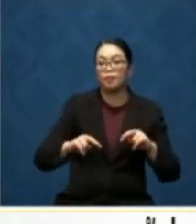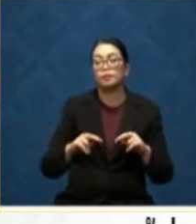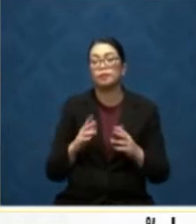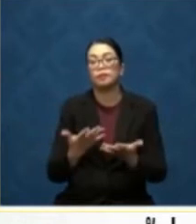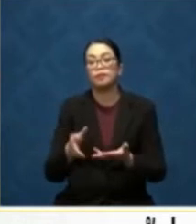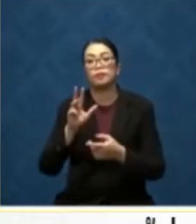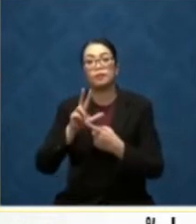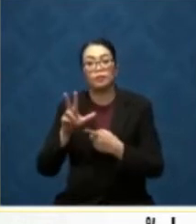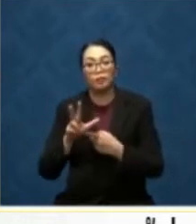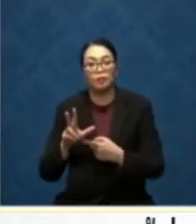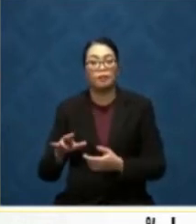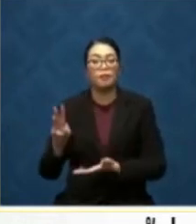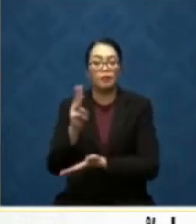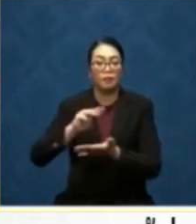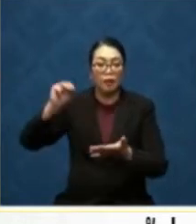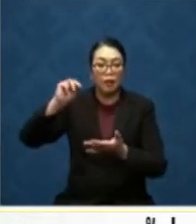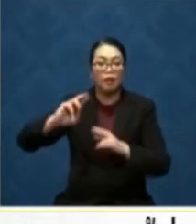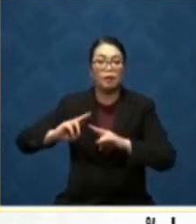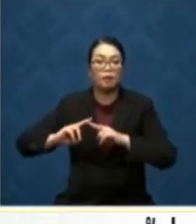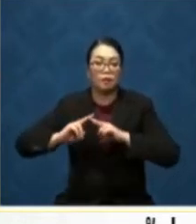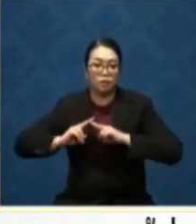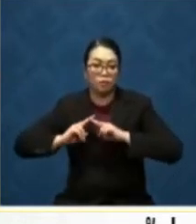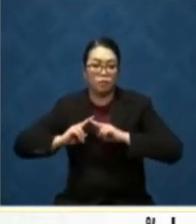และสถาบันร อุรมศกษา เอกกะชน